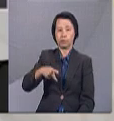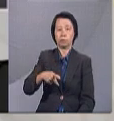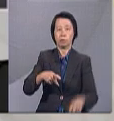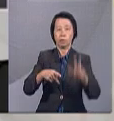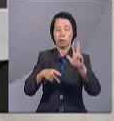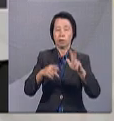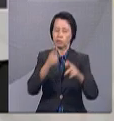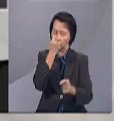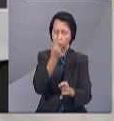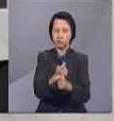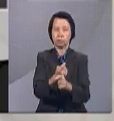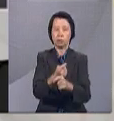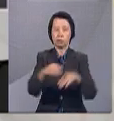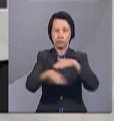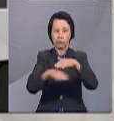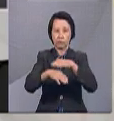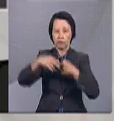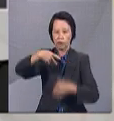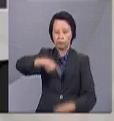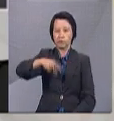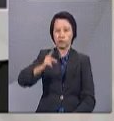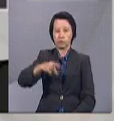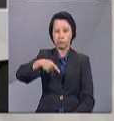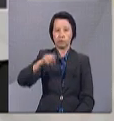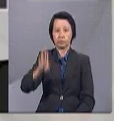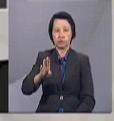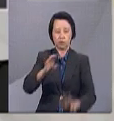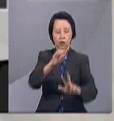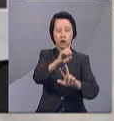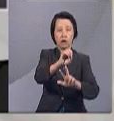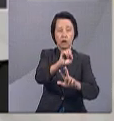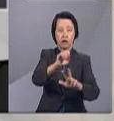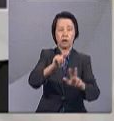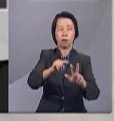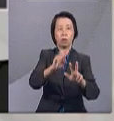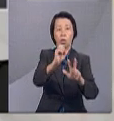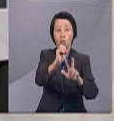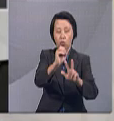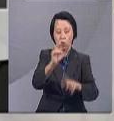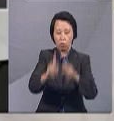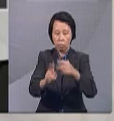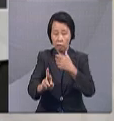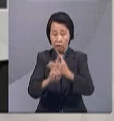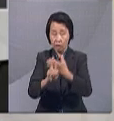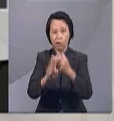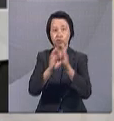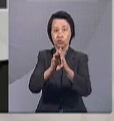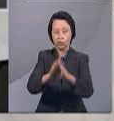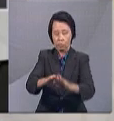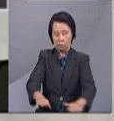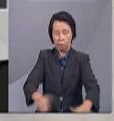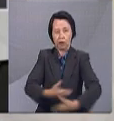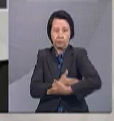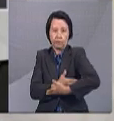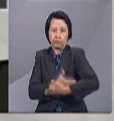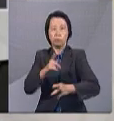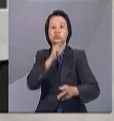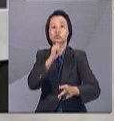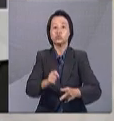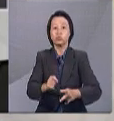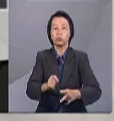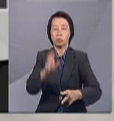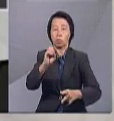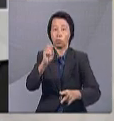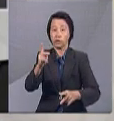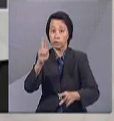seperti yang ditetapkan di bawah Pique baby oil orang baik risiko tinggi seperti karena karena bayi wa gemas dan orang